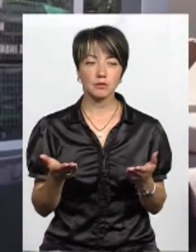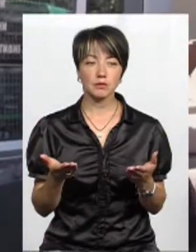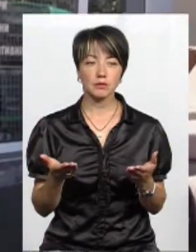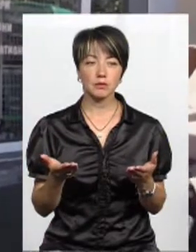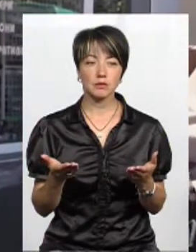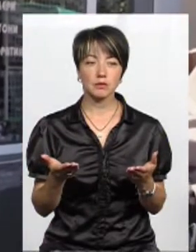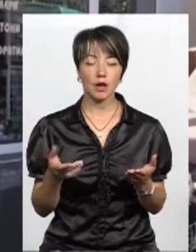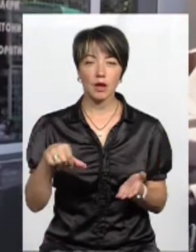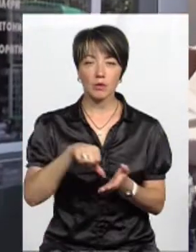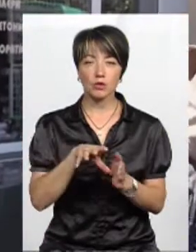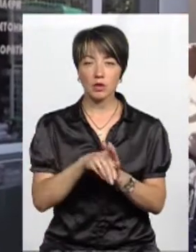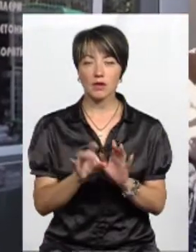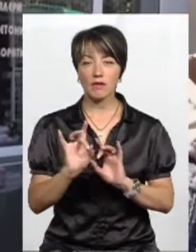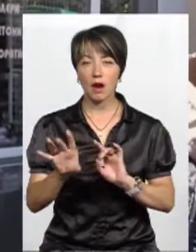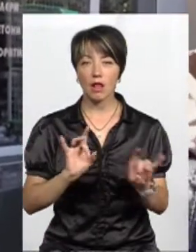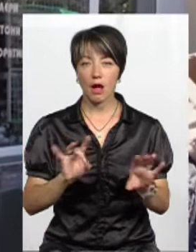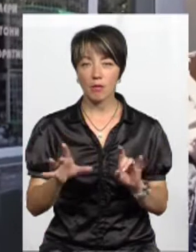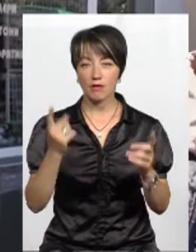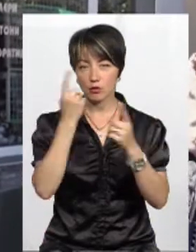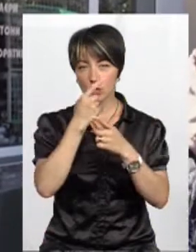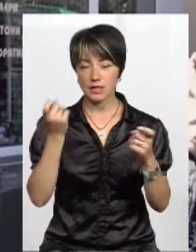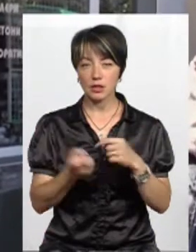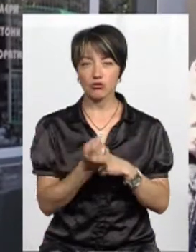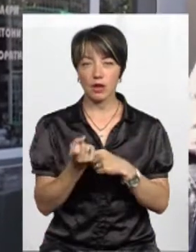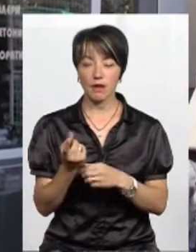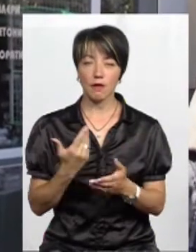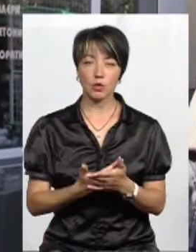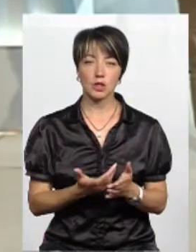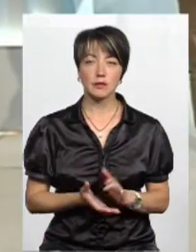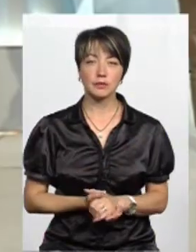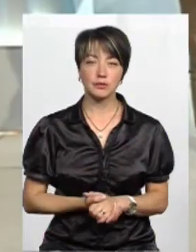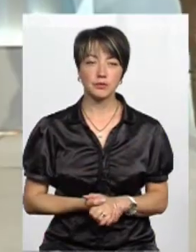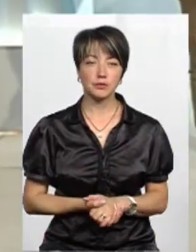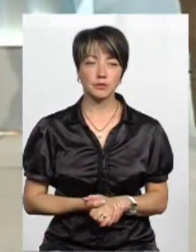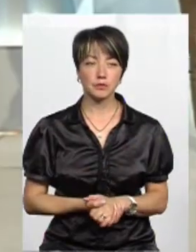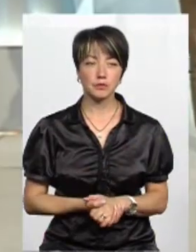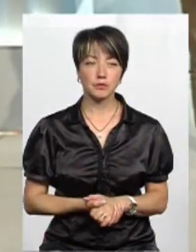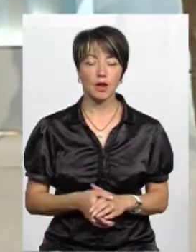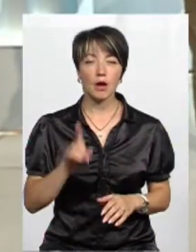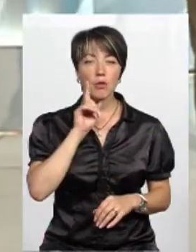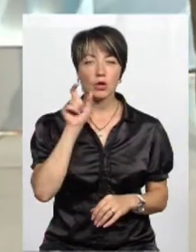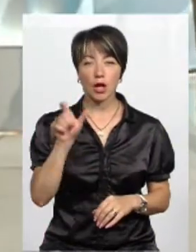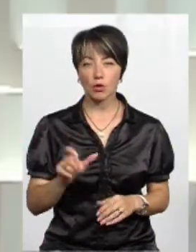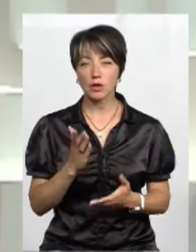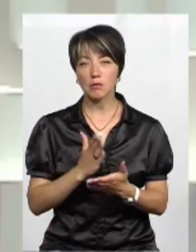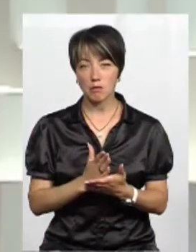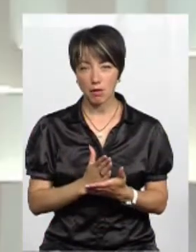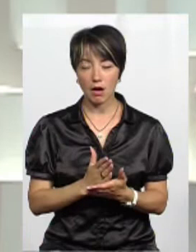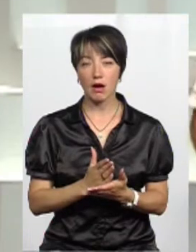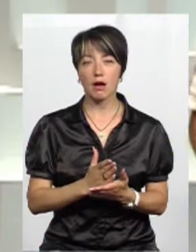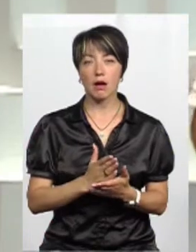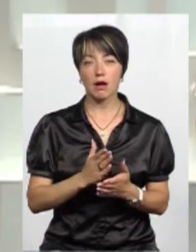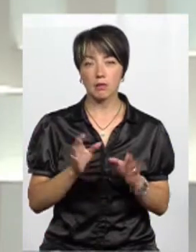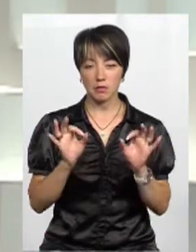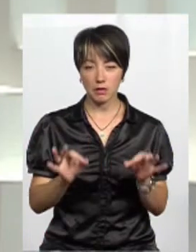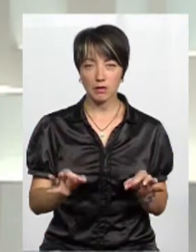фігурувала в рекламах, я не знаю, якось в інформаційних джерелах. Ось. Ну, молода людина має рацію в тому плані,